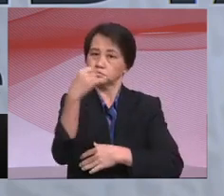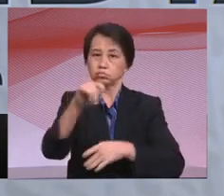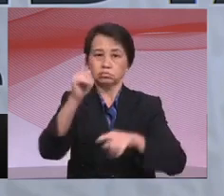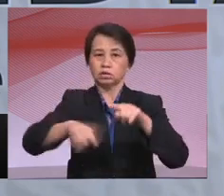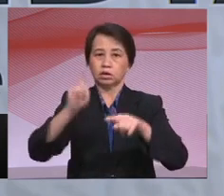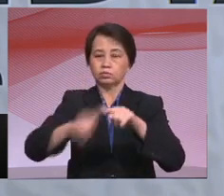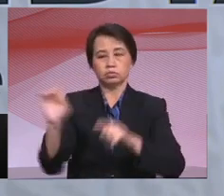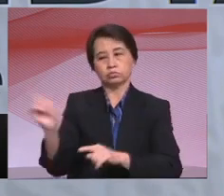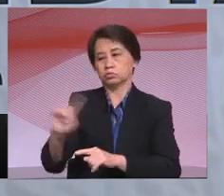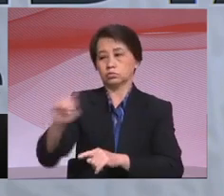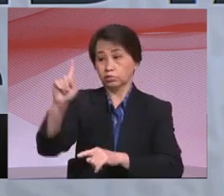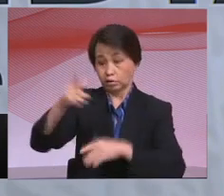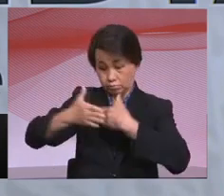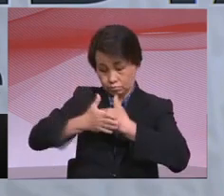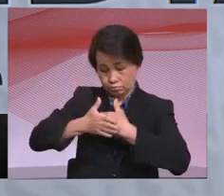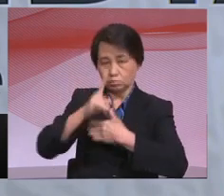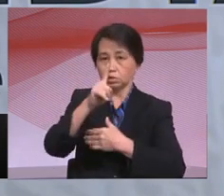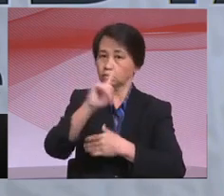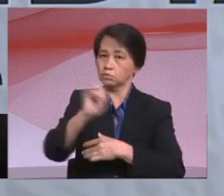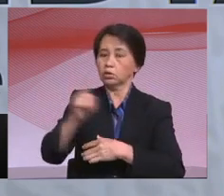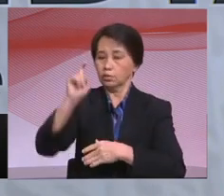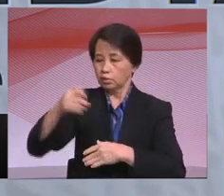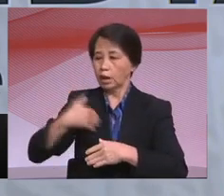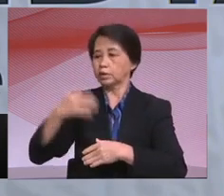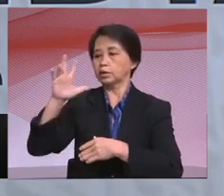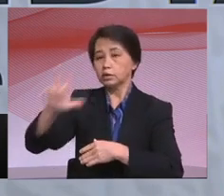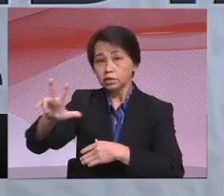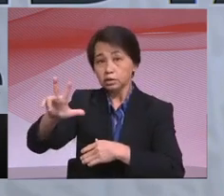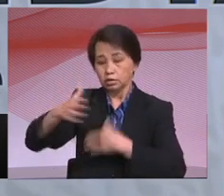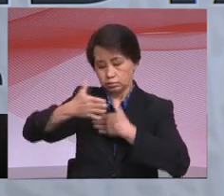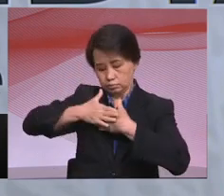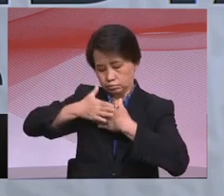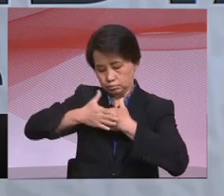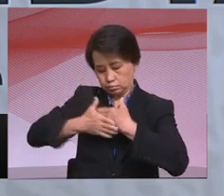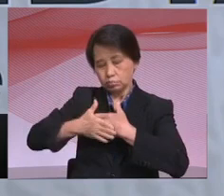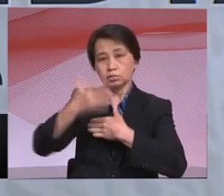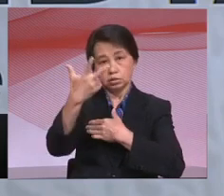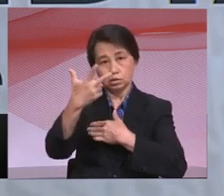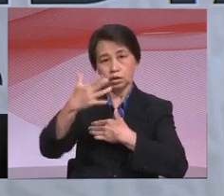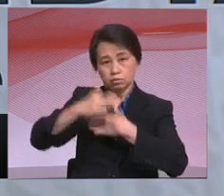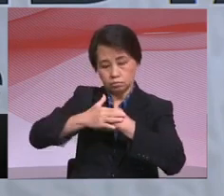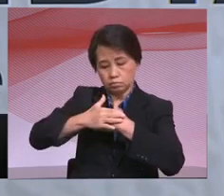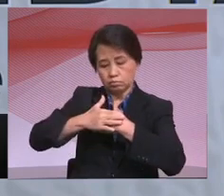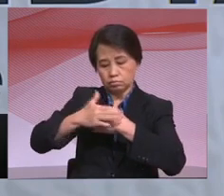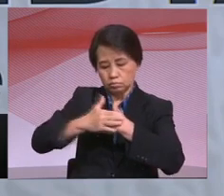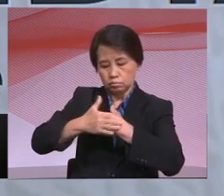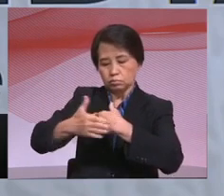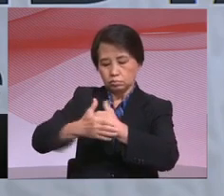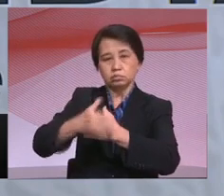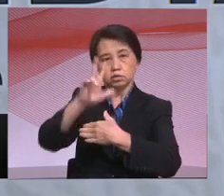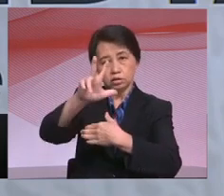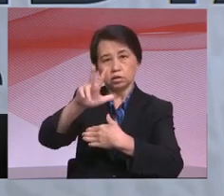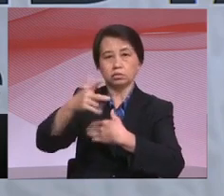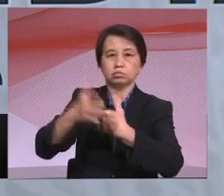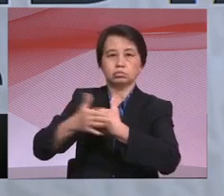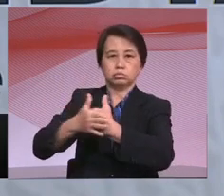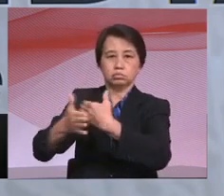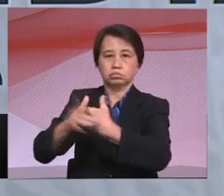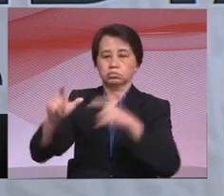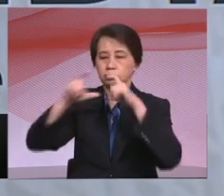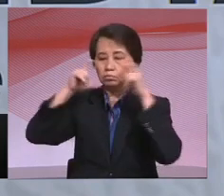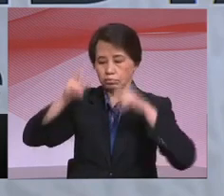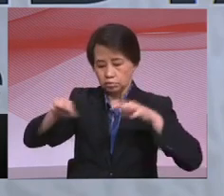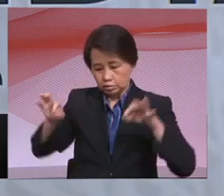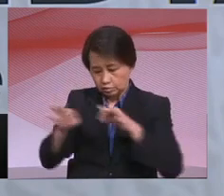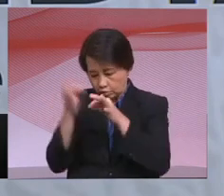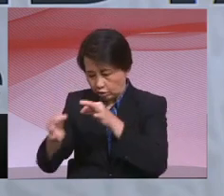tak galakkan langsung. Tetapi yang ada 3 lapisan sebagaimana telah diasyorkan oleh